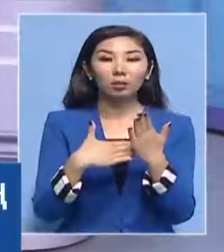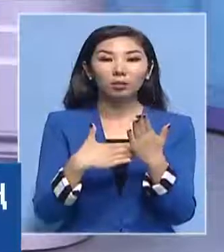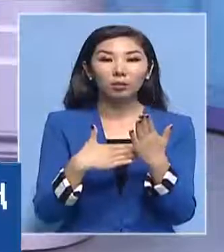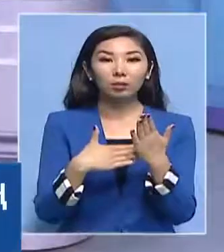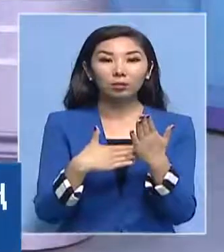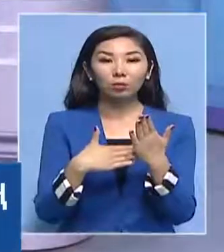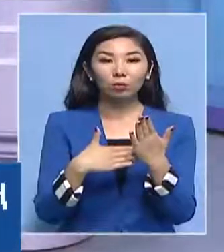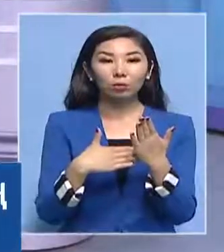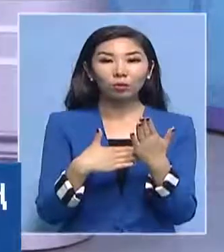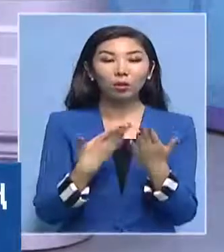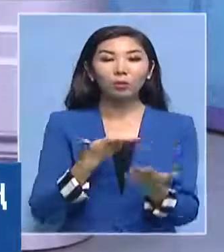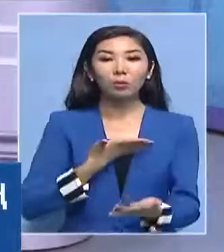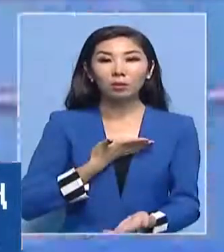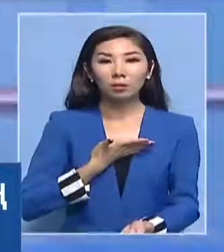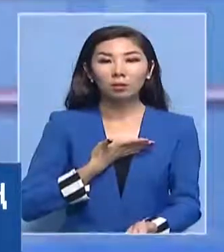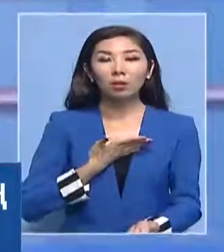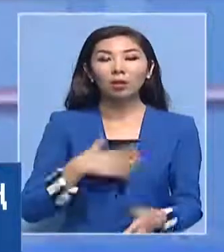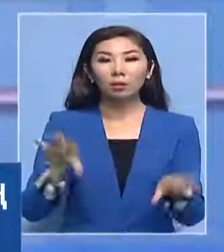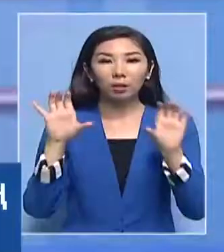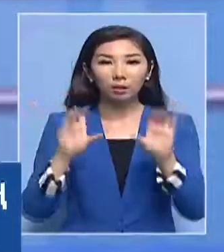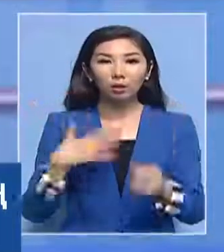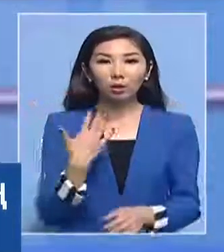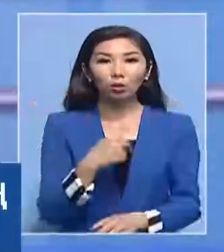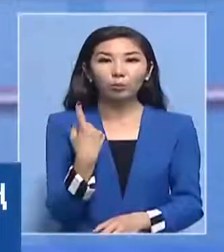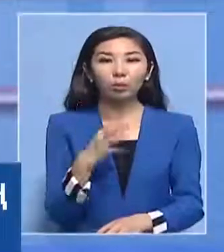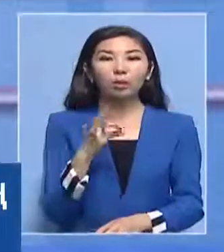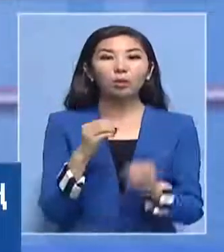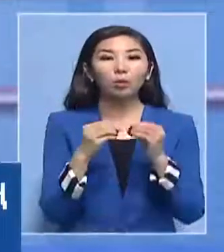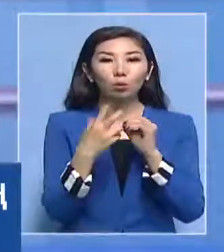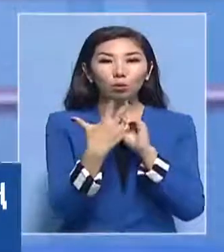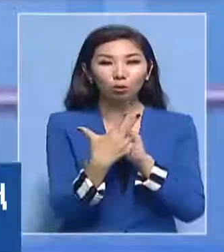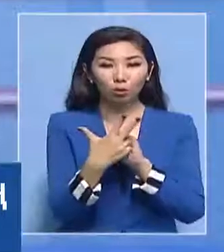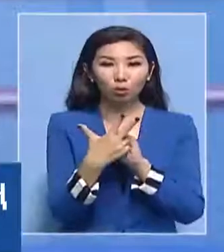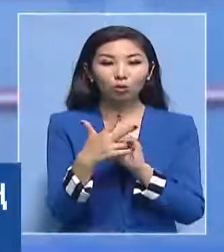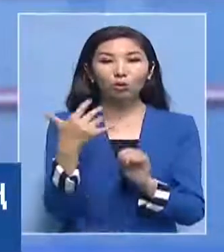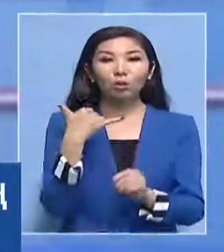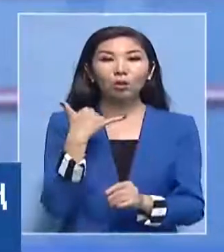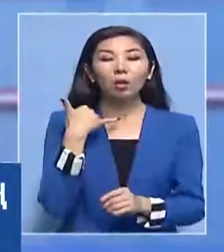несінде. Оны да біздің жаңа заң клиникасына 51-03-11-ге